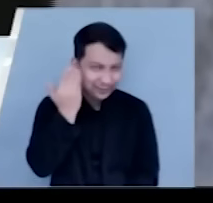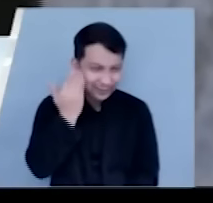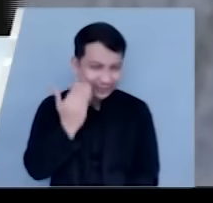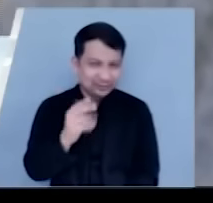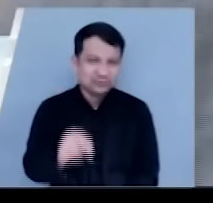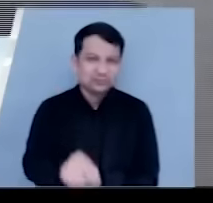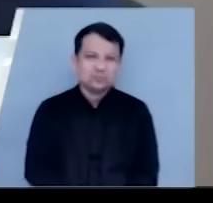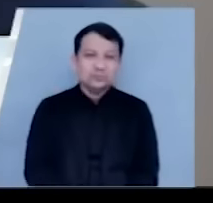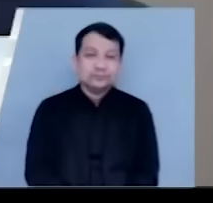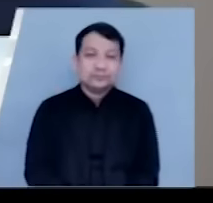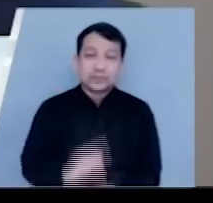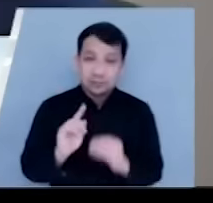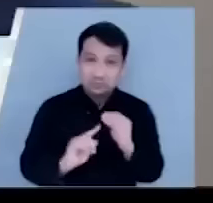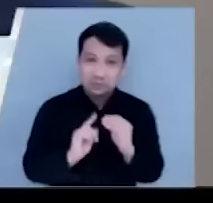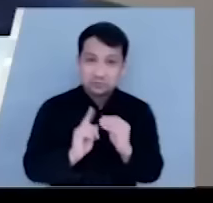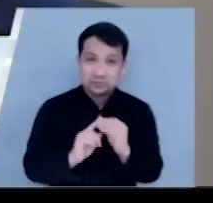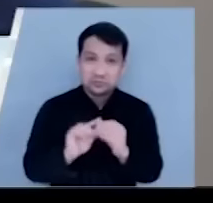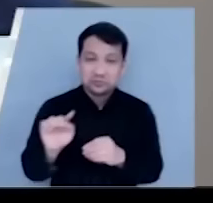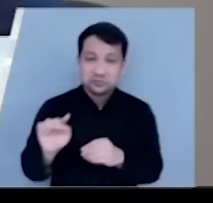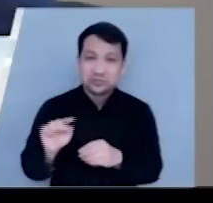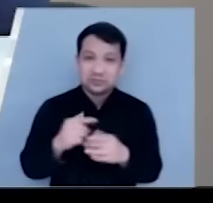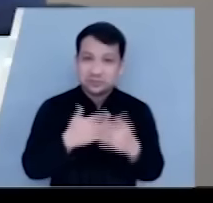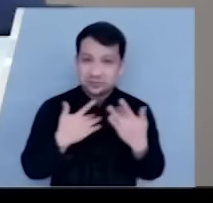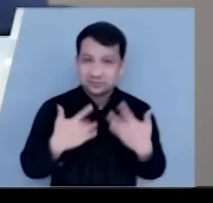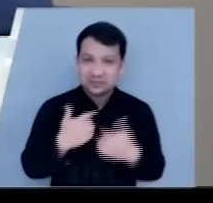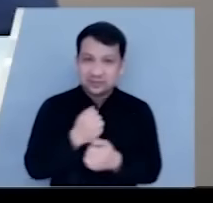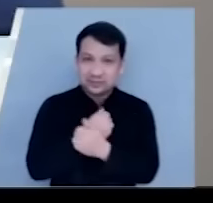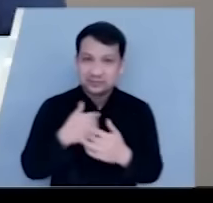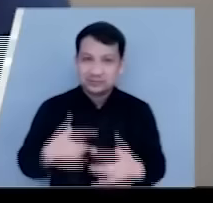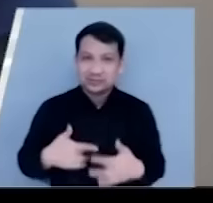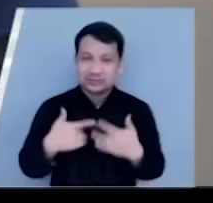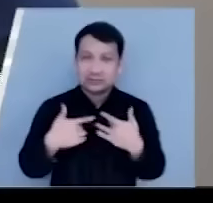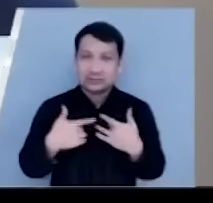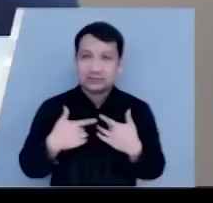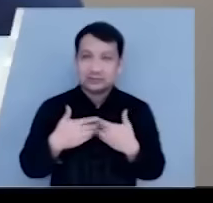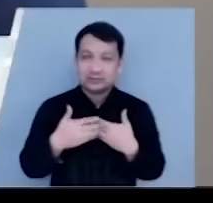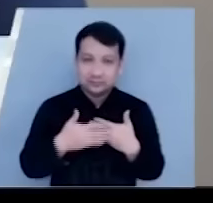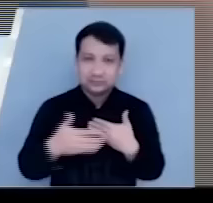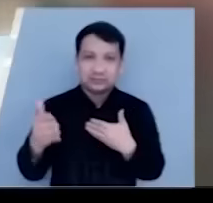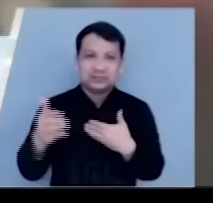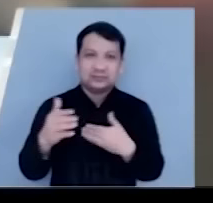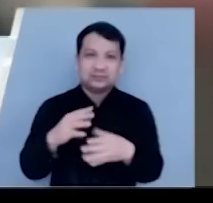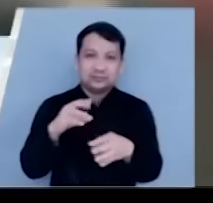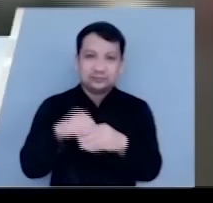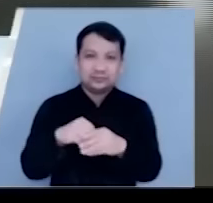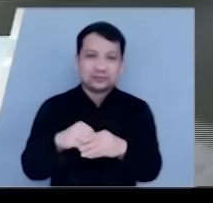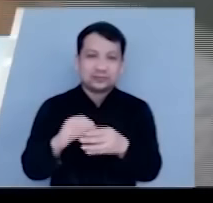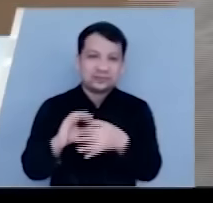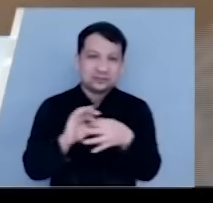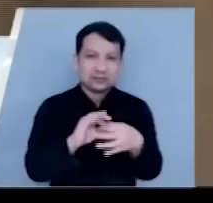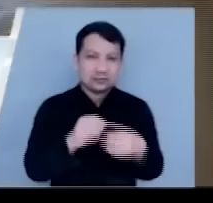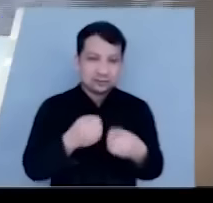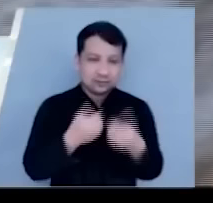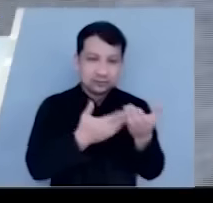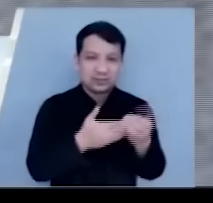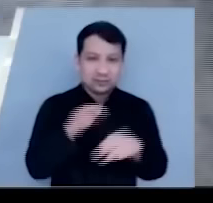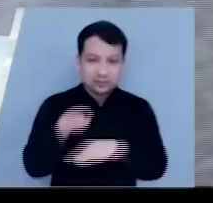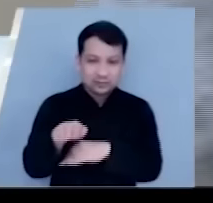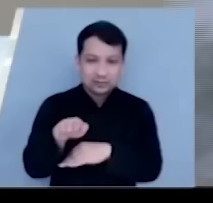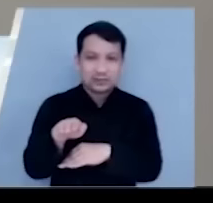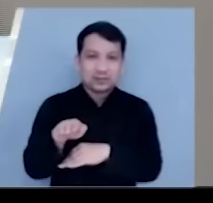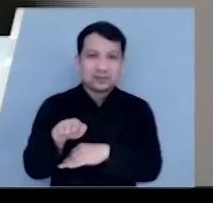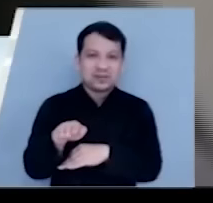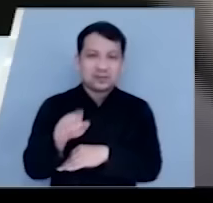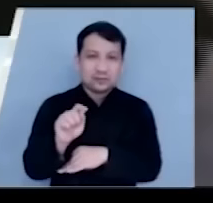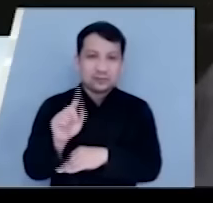usapan pagdating sa puso at iba pa na itatakbo niya raw sa kanyang co-stars sa hit Afternoon Prime series.